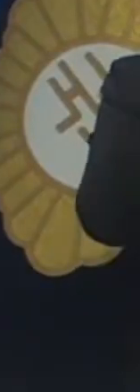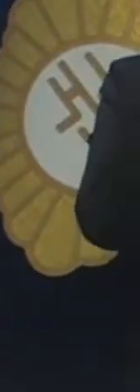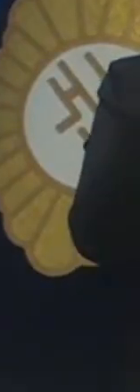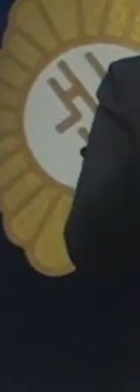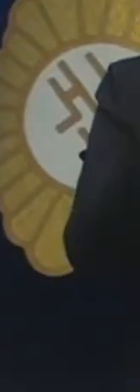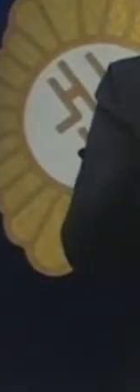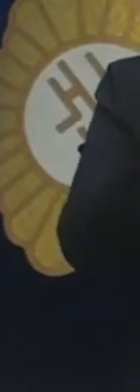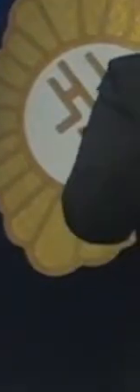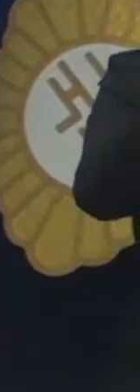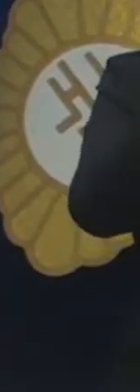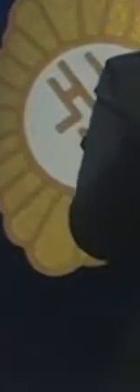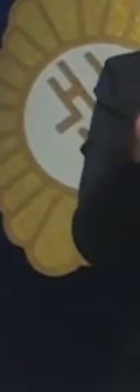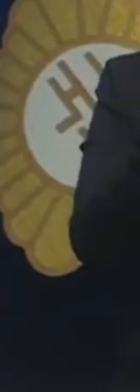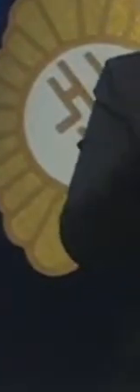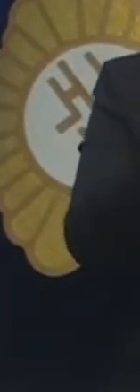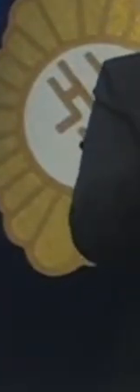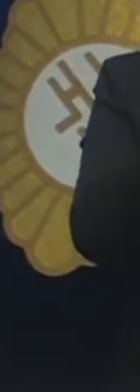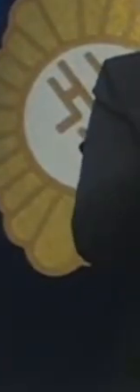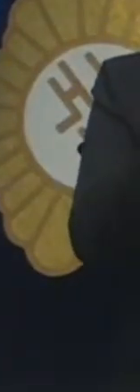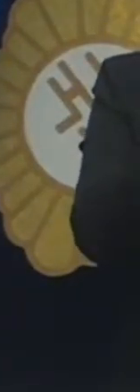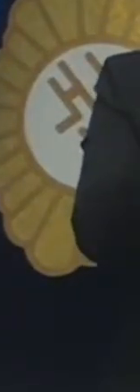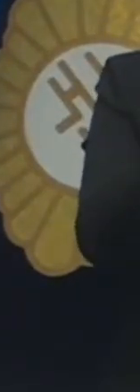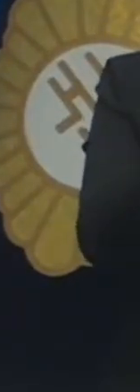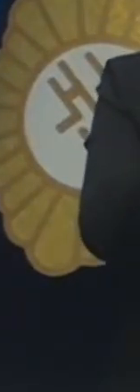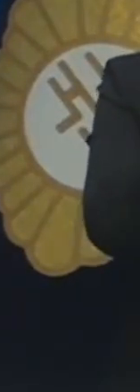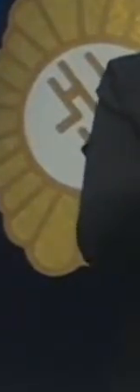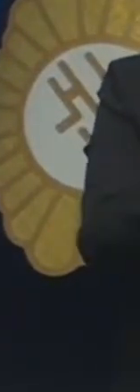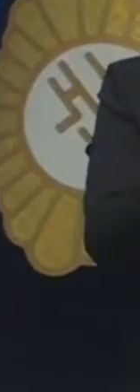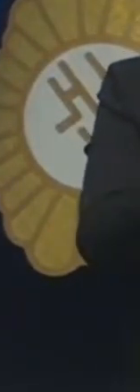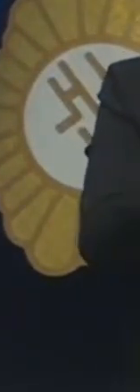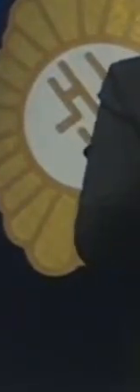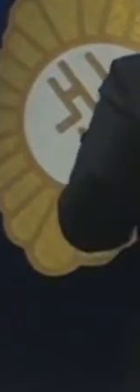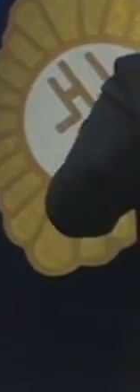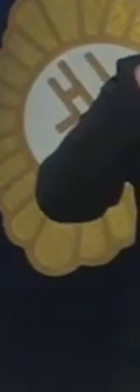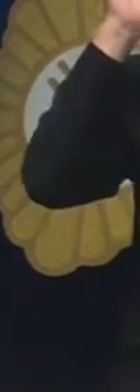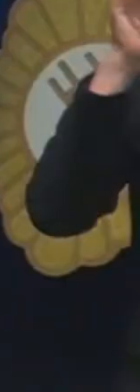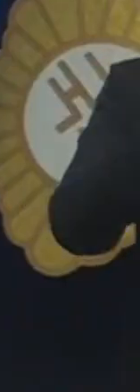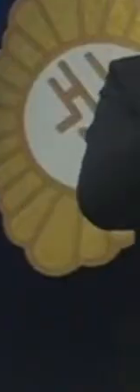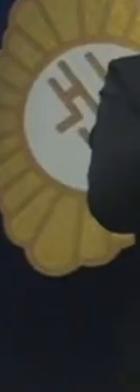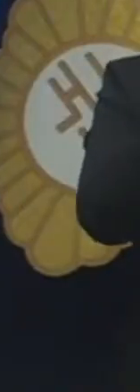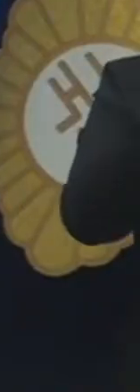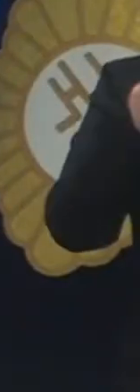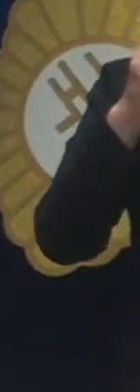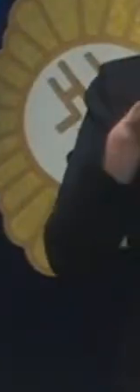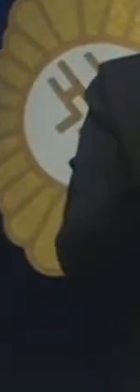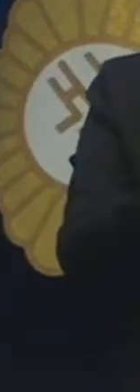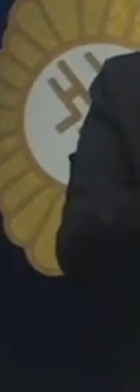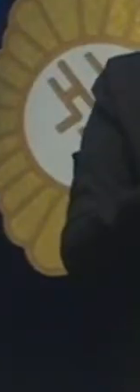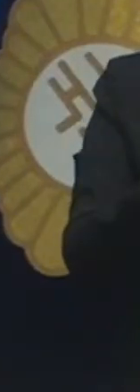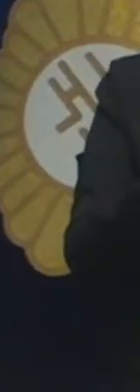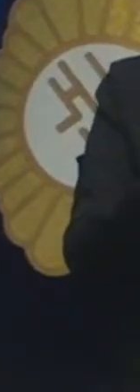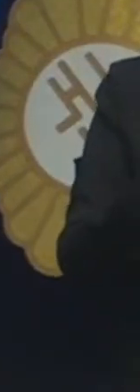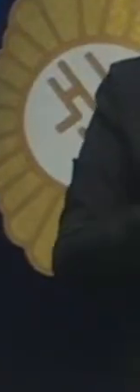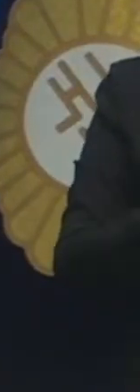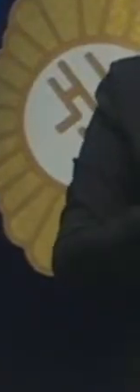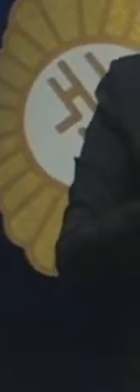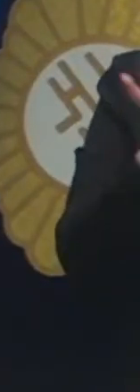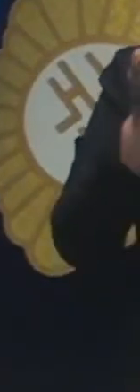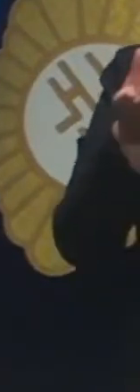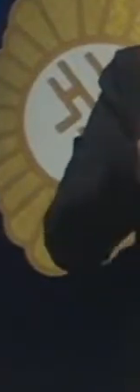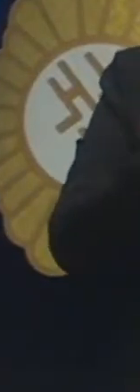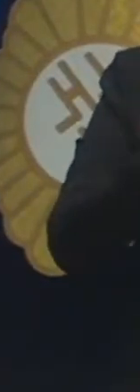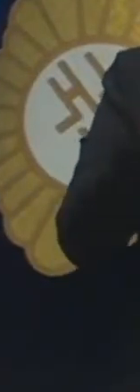이렇게 말했지만 실적도 다 불법입니다. 10년 전에 MBK가 홈플러스를 차익 매수